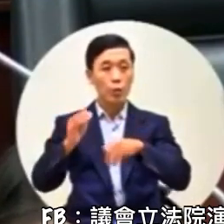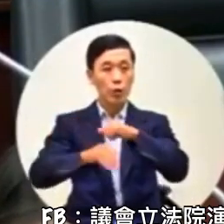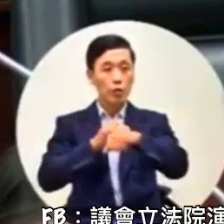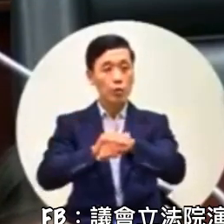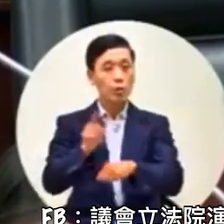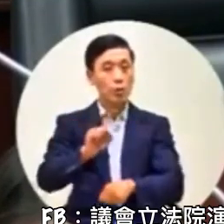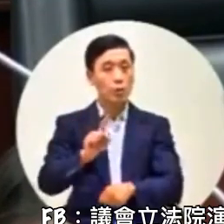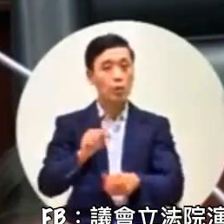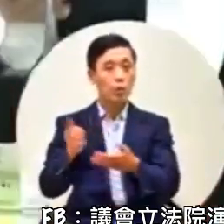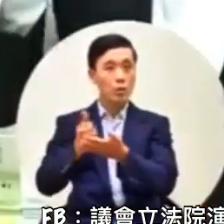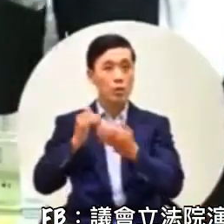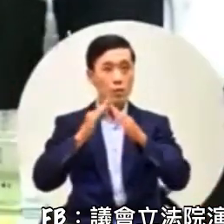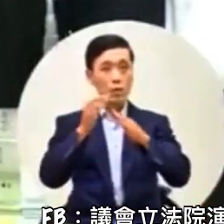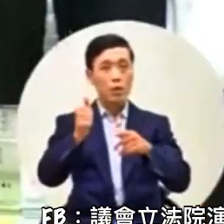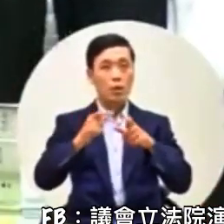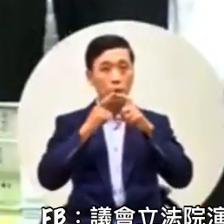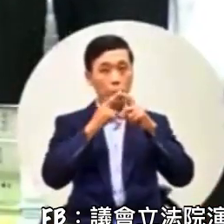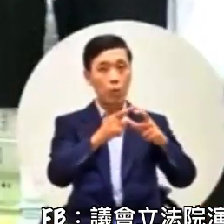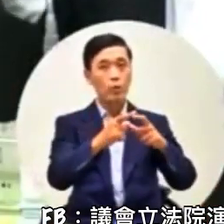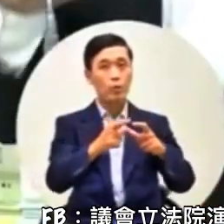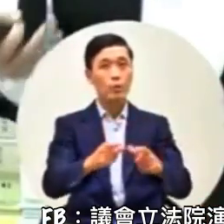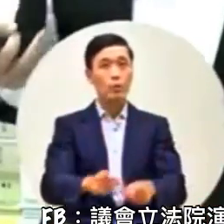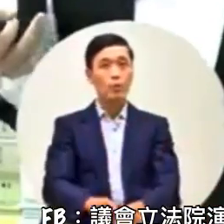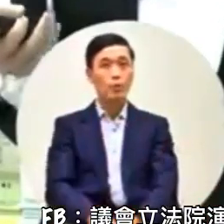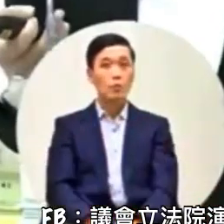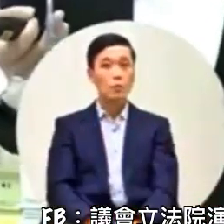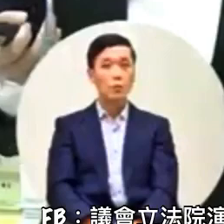市长，请答复。